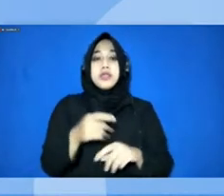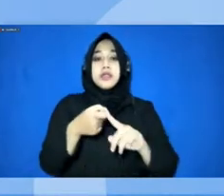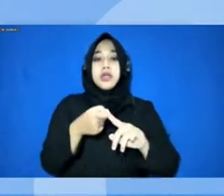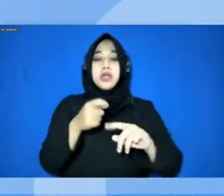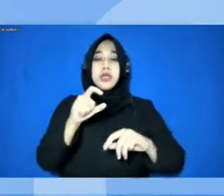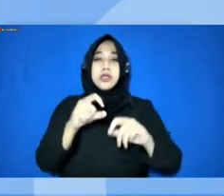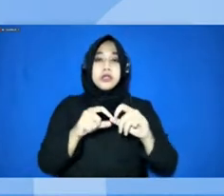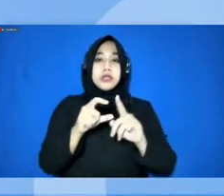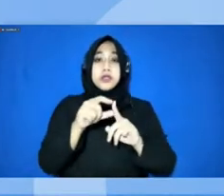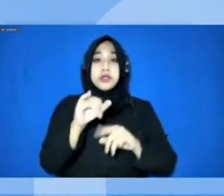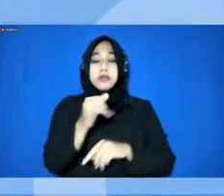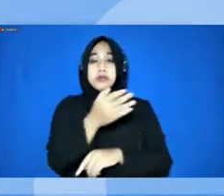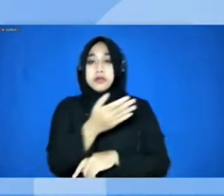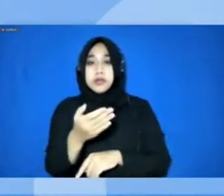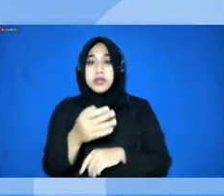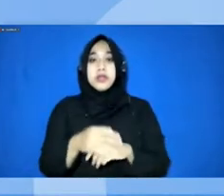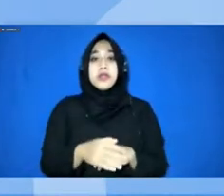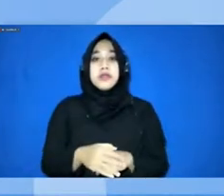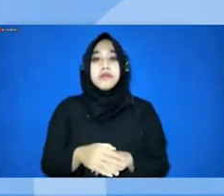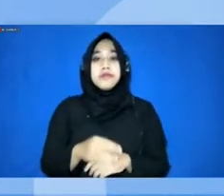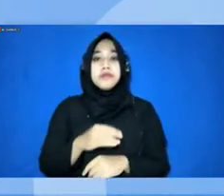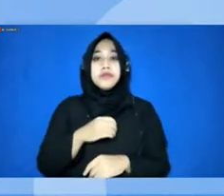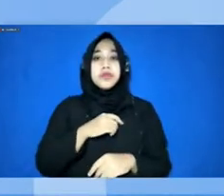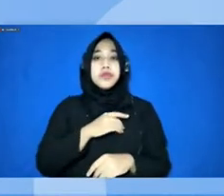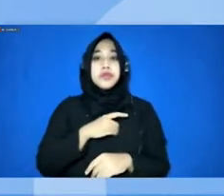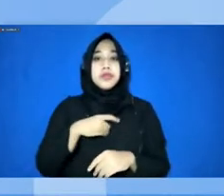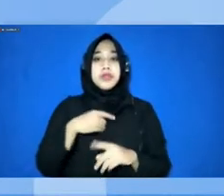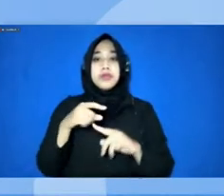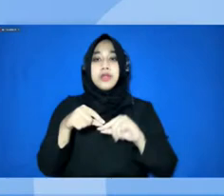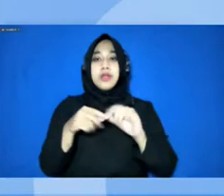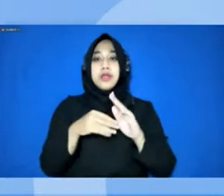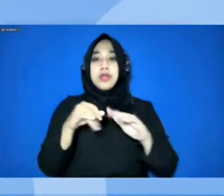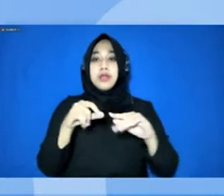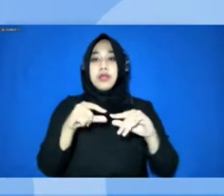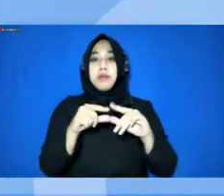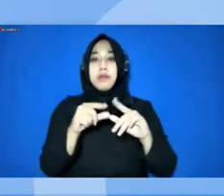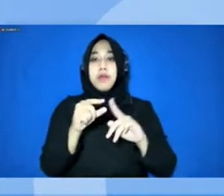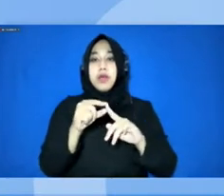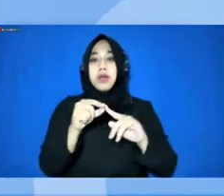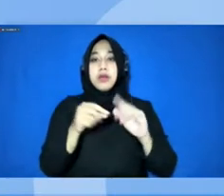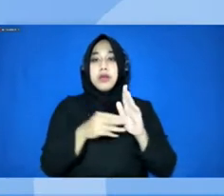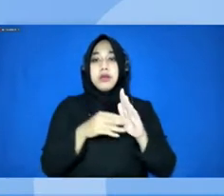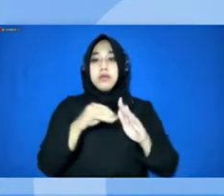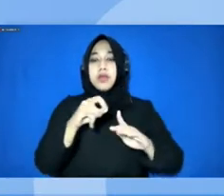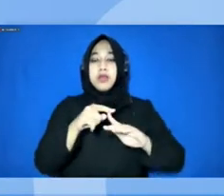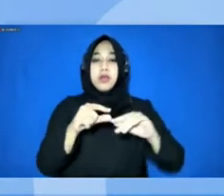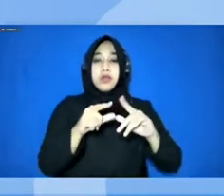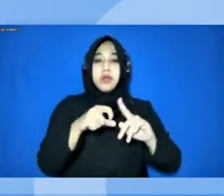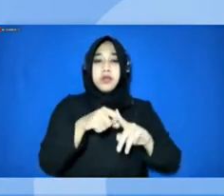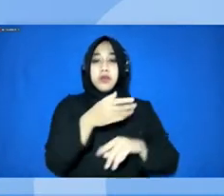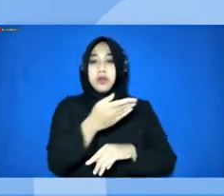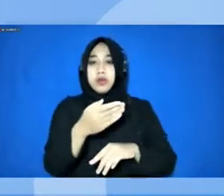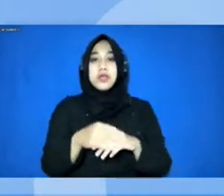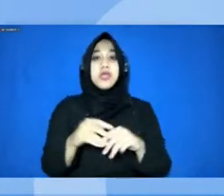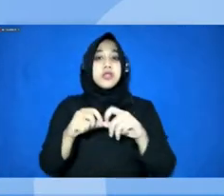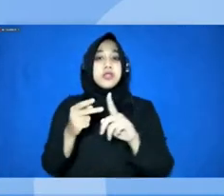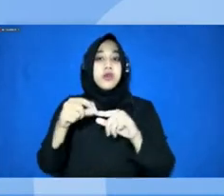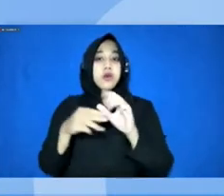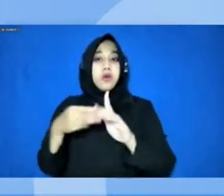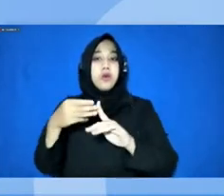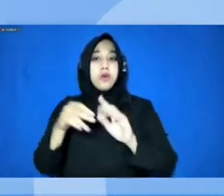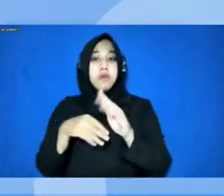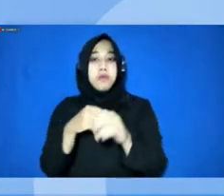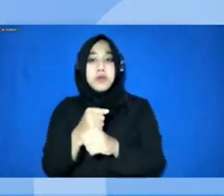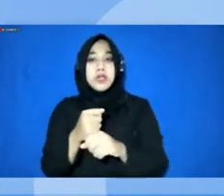Prita Nia Astari dari Pandemic Talk, dan Ibu Melva Siombing, Satgas COVID-19 bidang